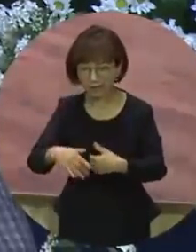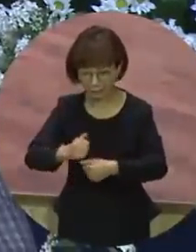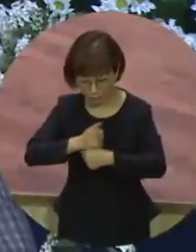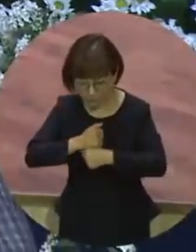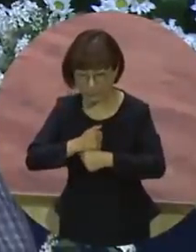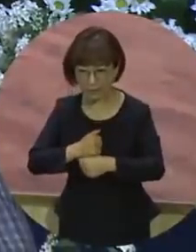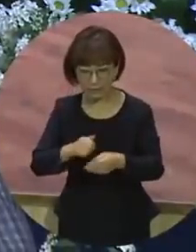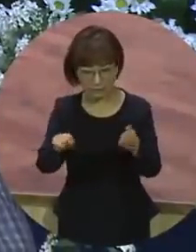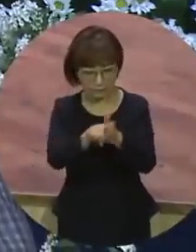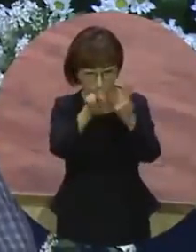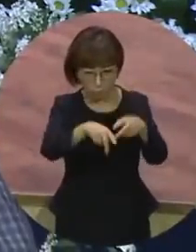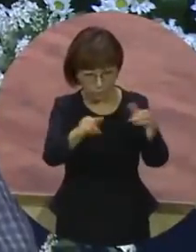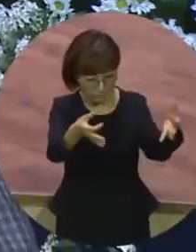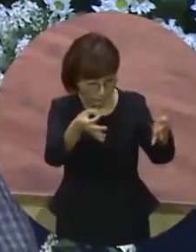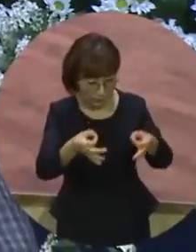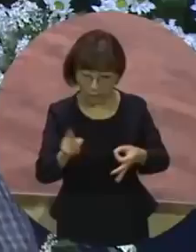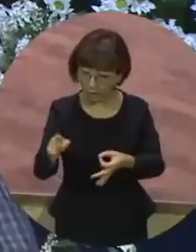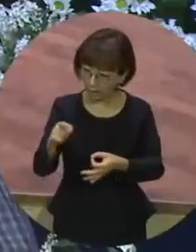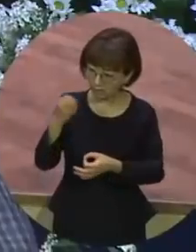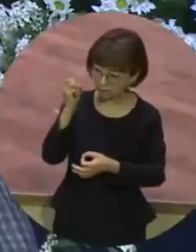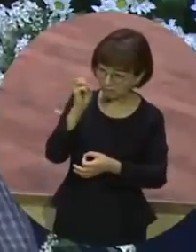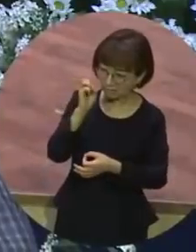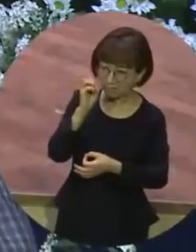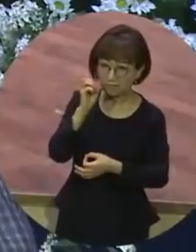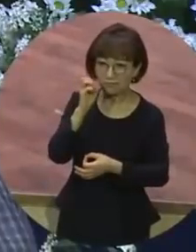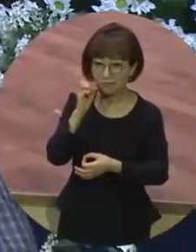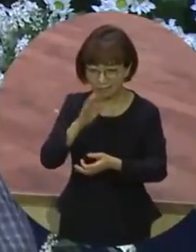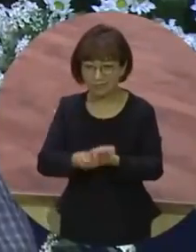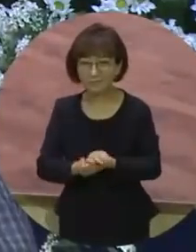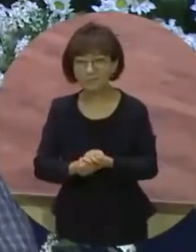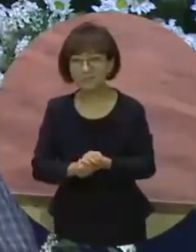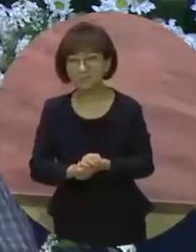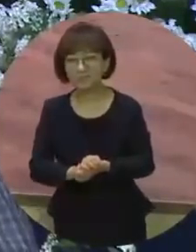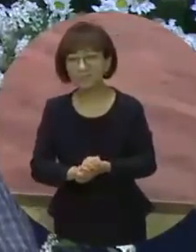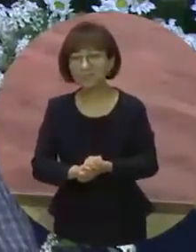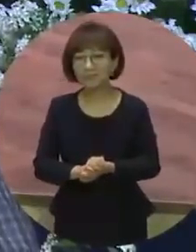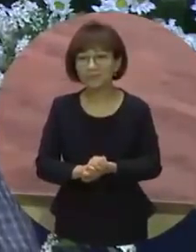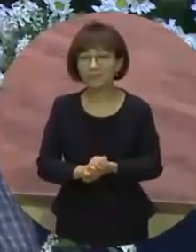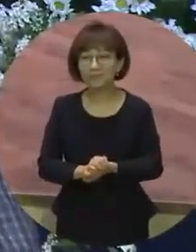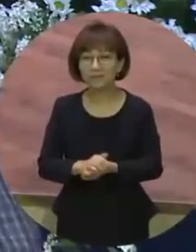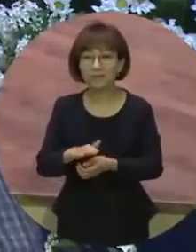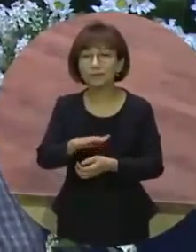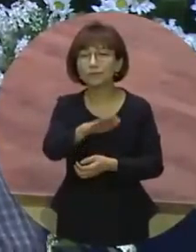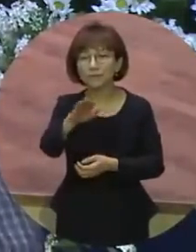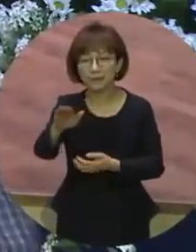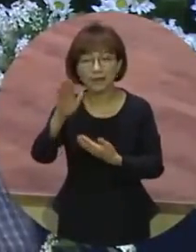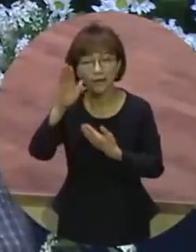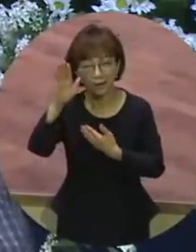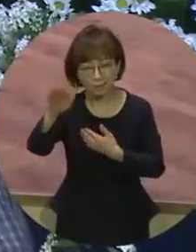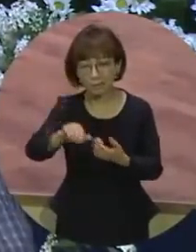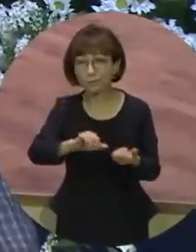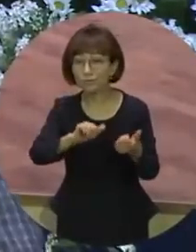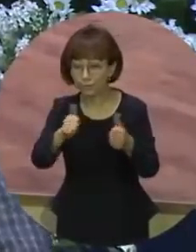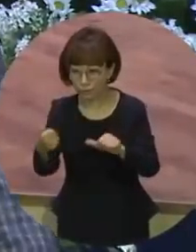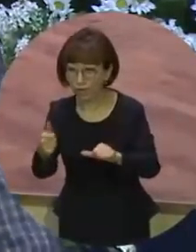부신자들을 보면 오해할 수 있어요. 우리는 육신을 가지고 있기 때문에 언젠가 이 땅 삶을 마치게 되는데